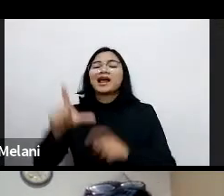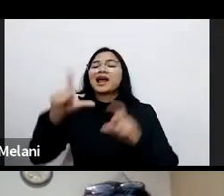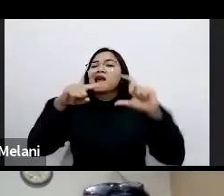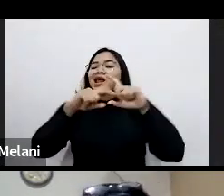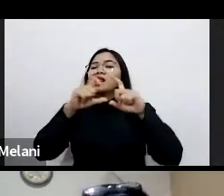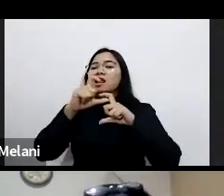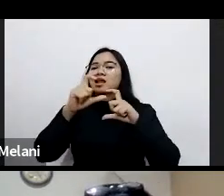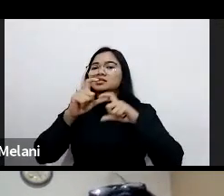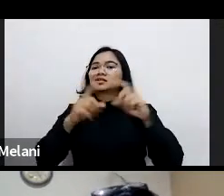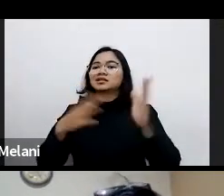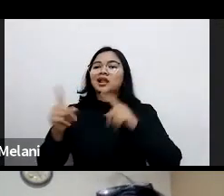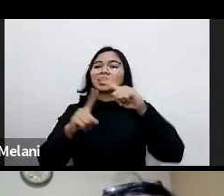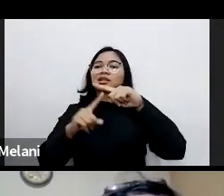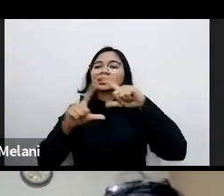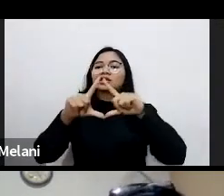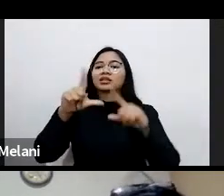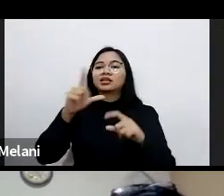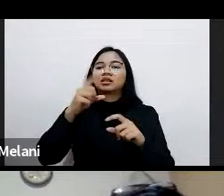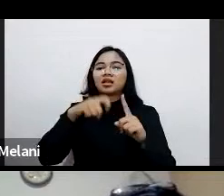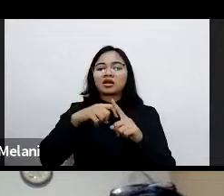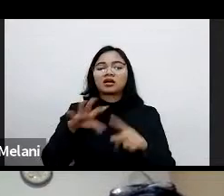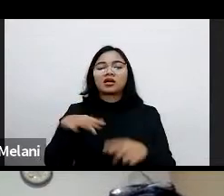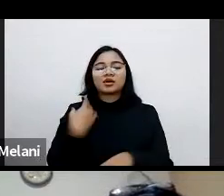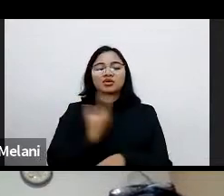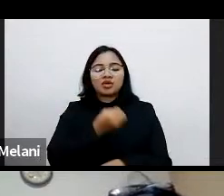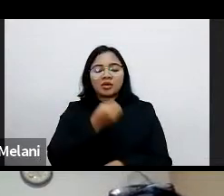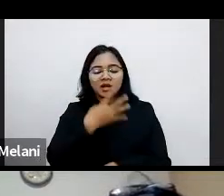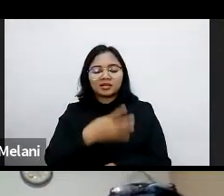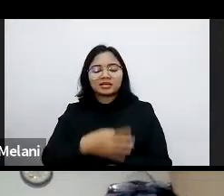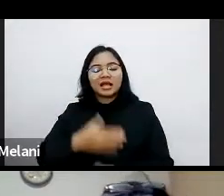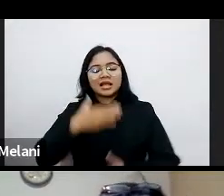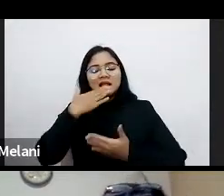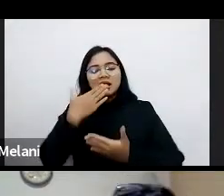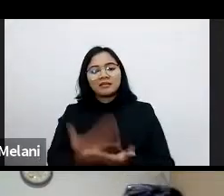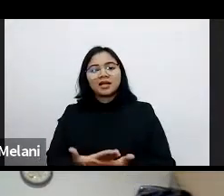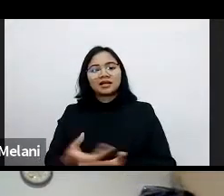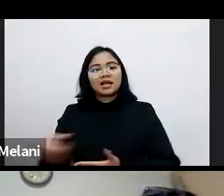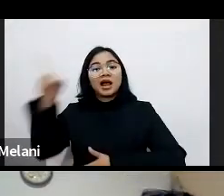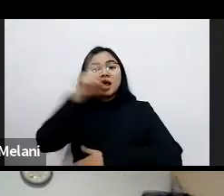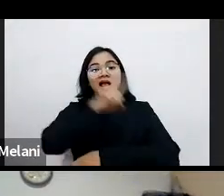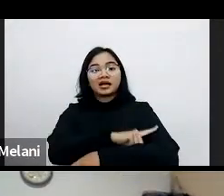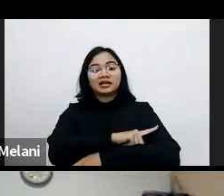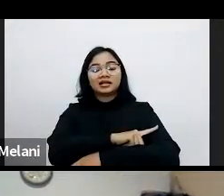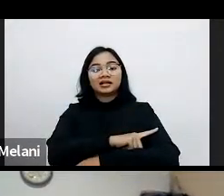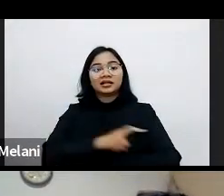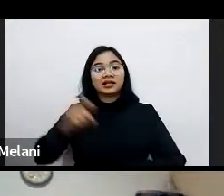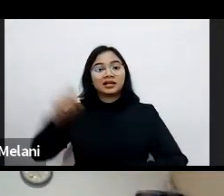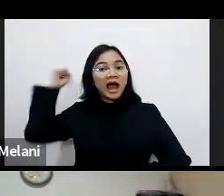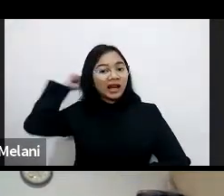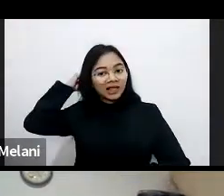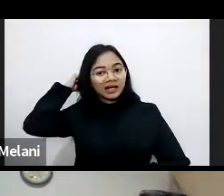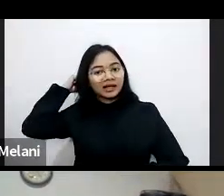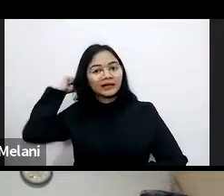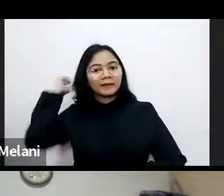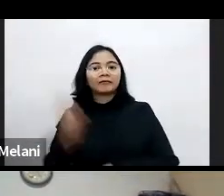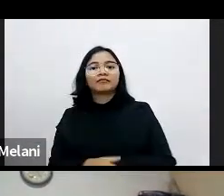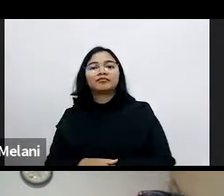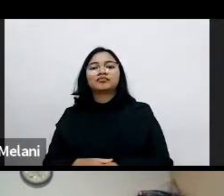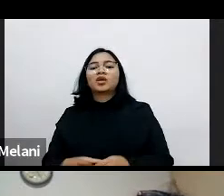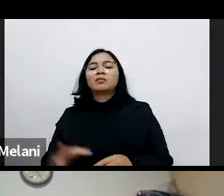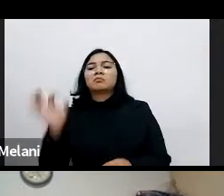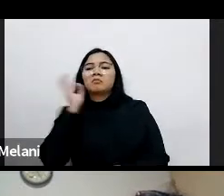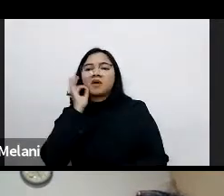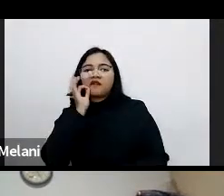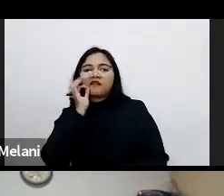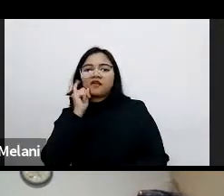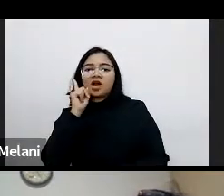Kartini. Mohon maaf kalau dalam memoderatori sesi ini ada kekurangan. Saya